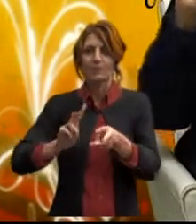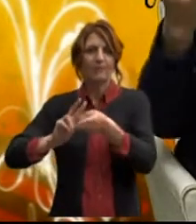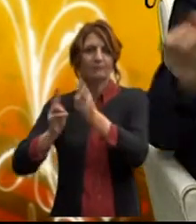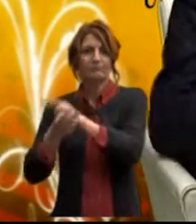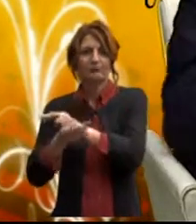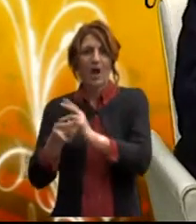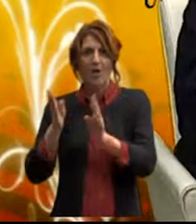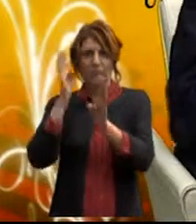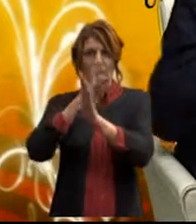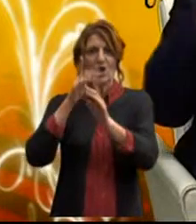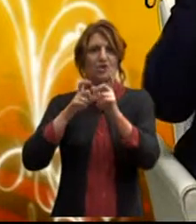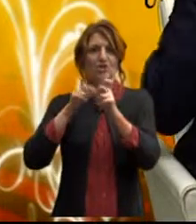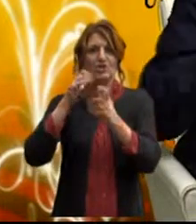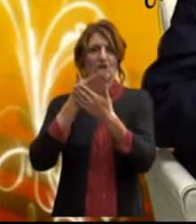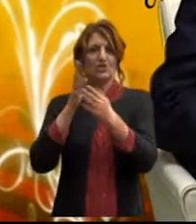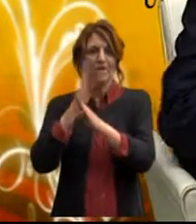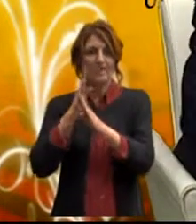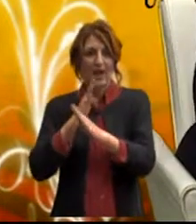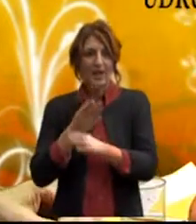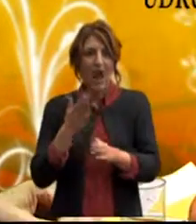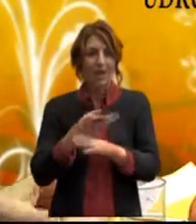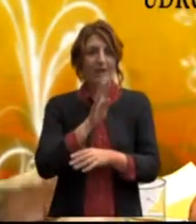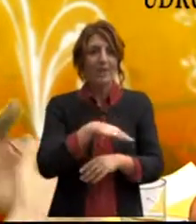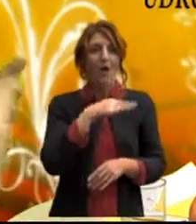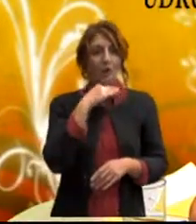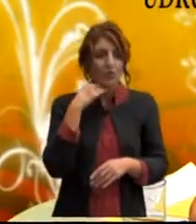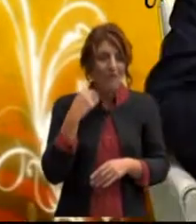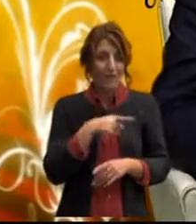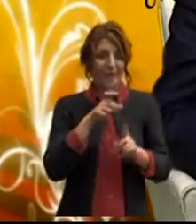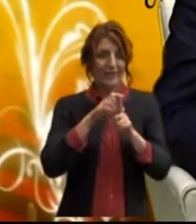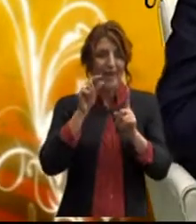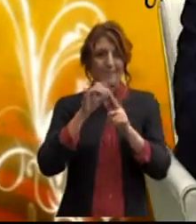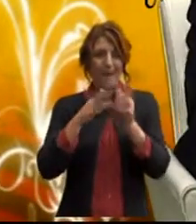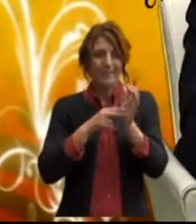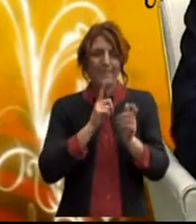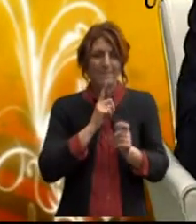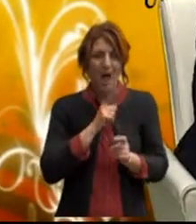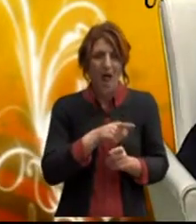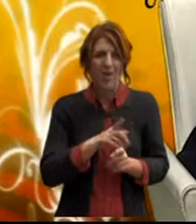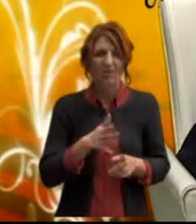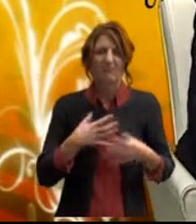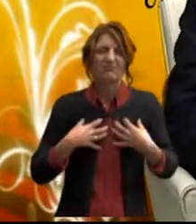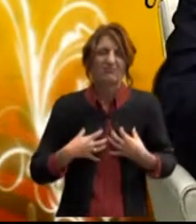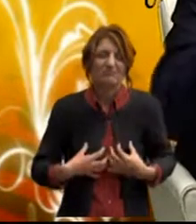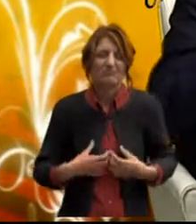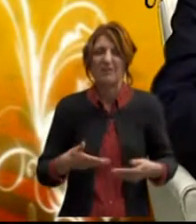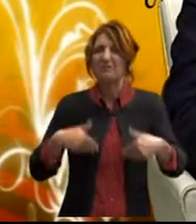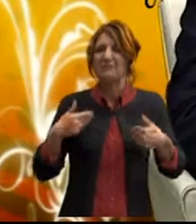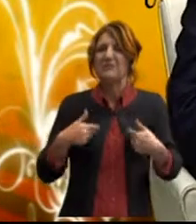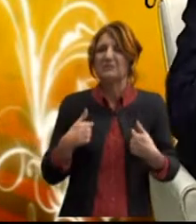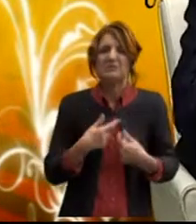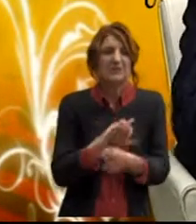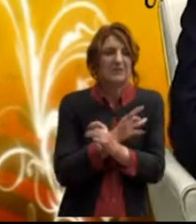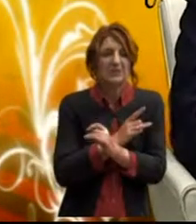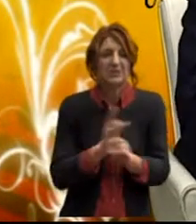čak u šizofrenu psihozu. Dakle, nema dovoljno dopamina, onda vas ništa ne može razveseliti, pa ste onda u depresiji ili pak